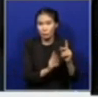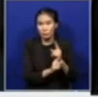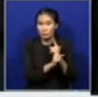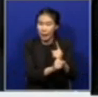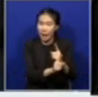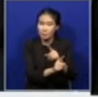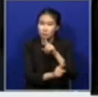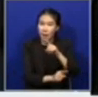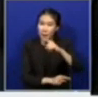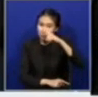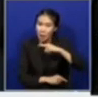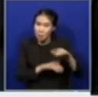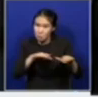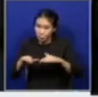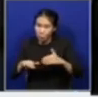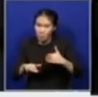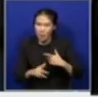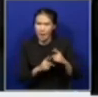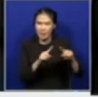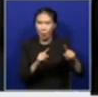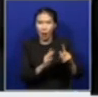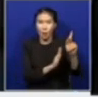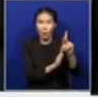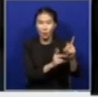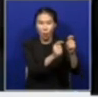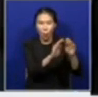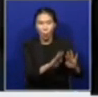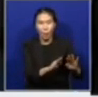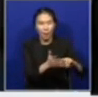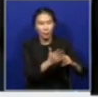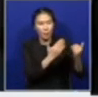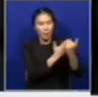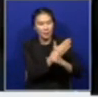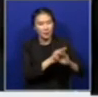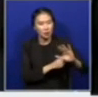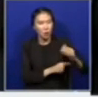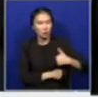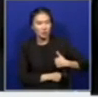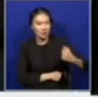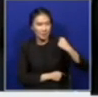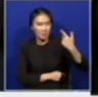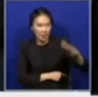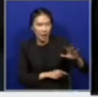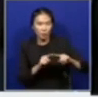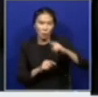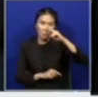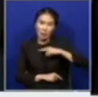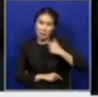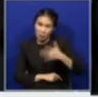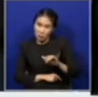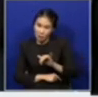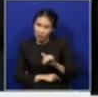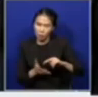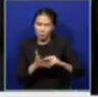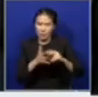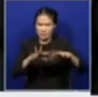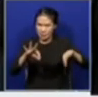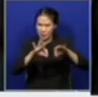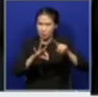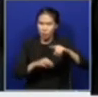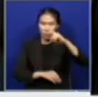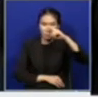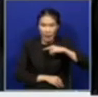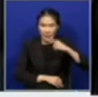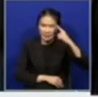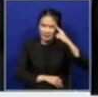ไทยจึงจำเป็นต้องศึกษาก่อนว่าเรามีความพร้อมที่จะแข่งขันในเวทีความตกลงการค้าเ